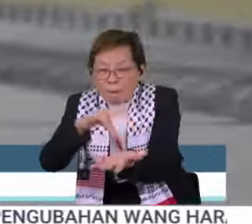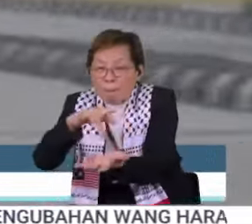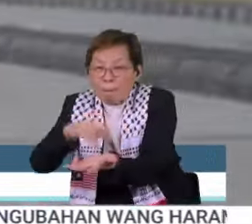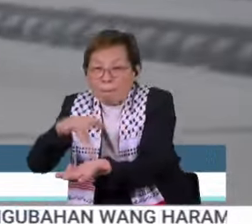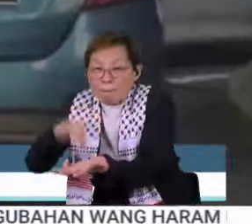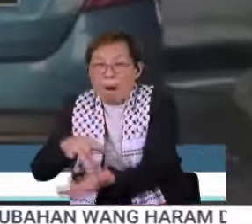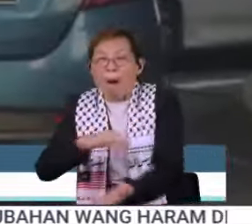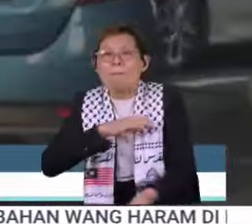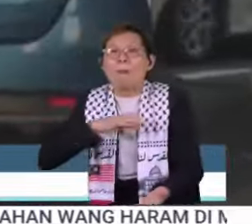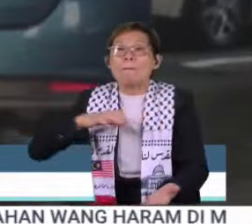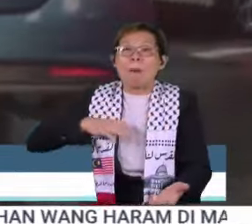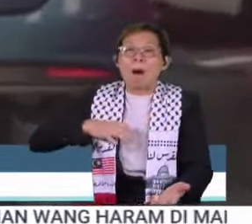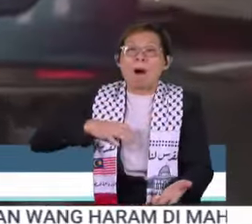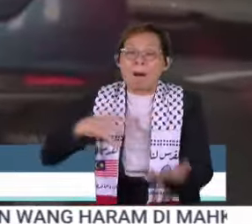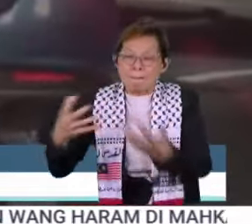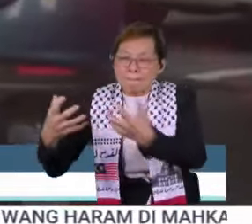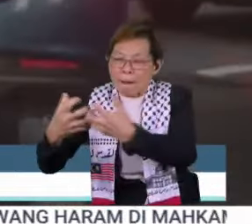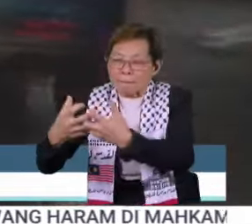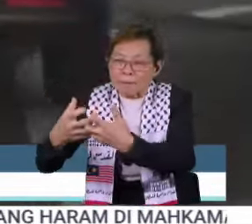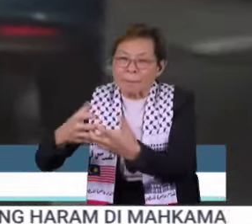menentukan padanan